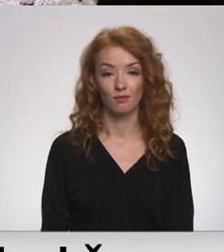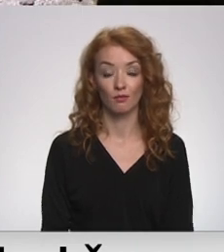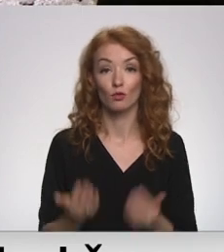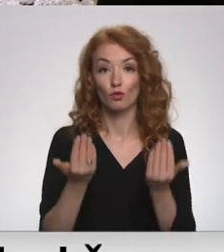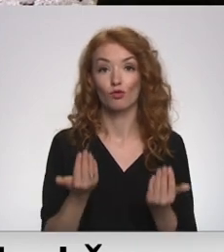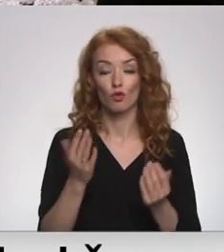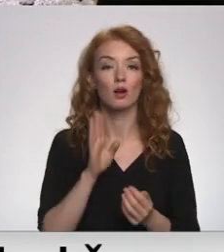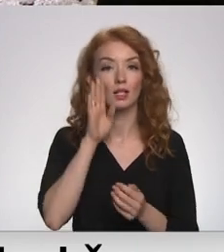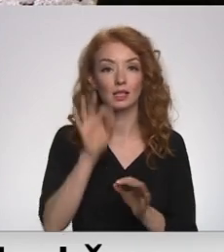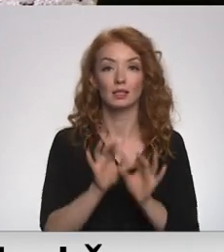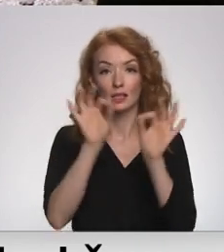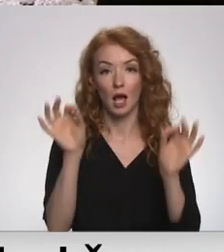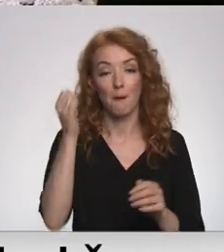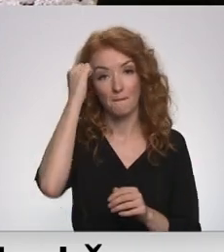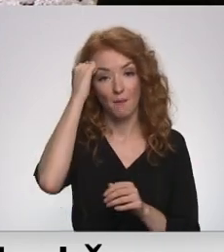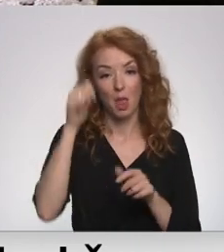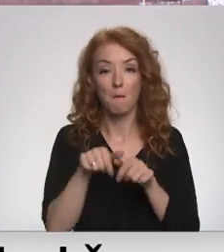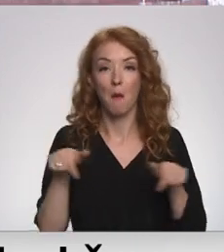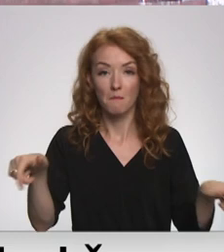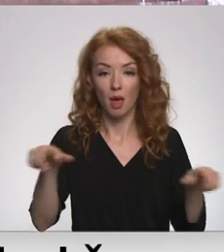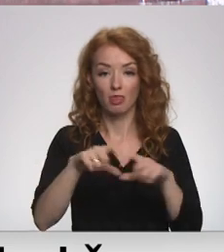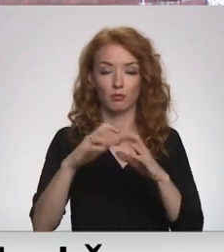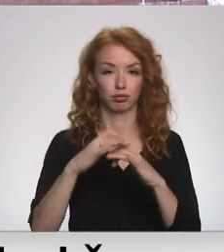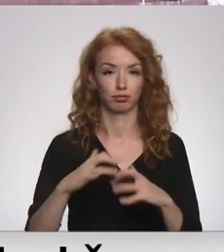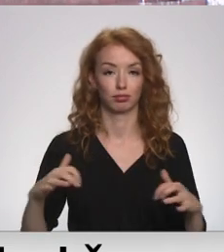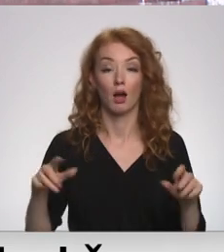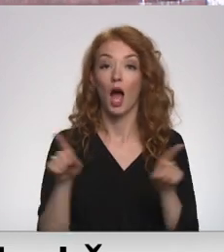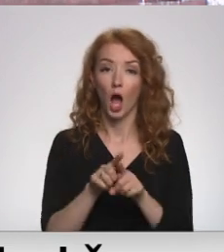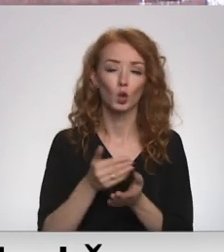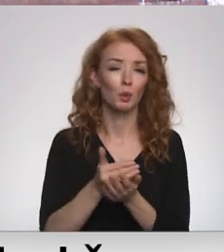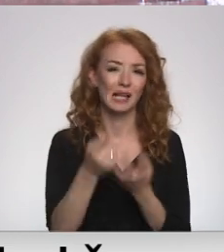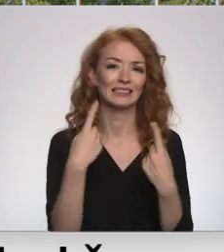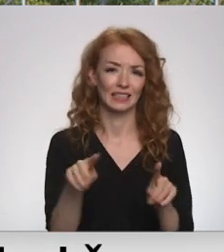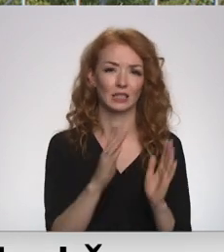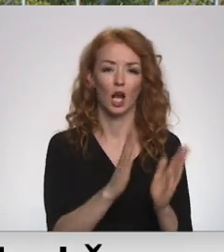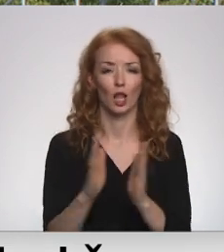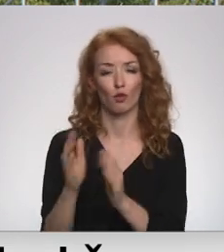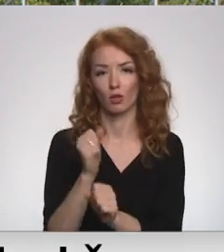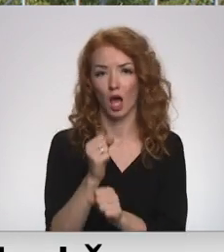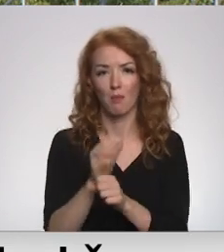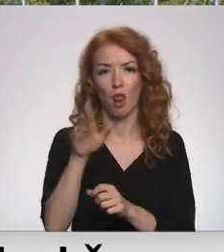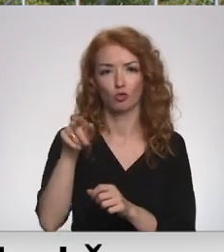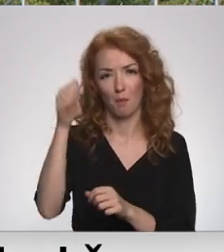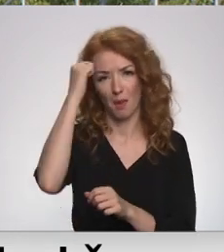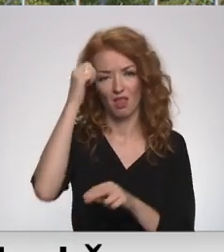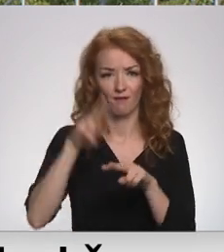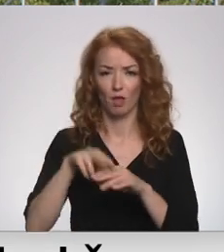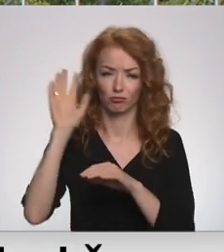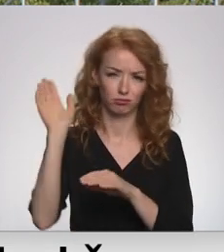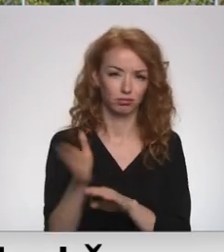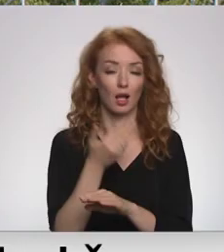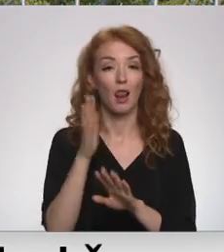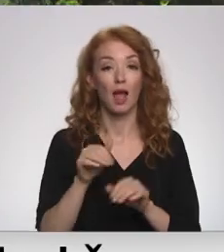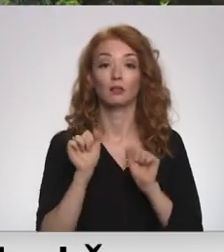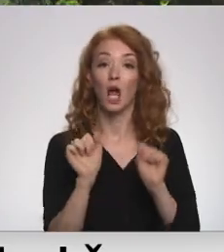Šorīt sākās padomju pieminekļa pamatnes nojaukšana. Tāpat turpinās citi sagatavošanās darbi pieminekļa gāšanai, un, lai sargātu mieru